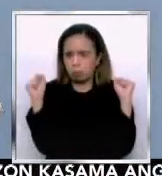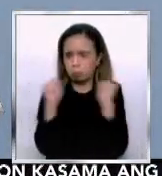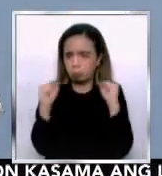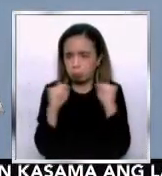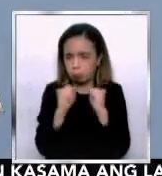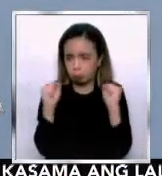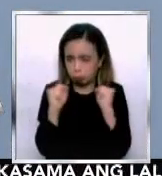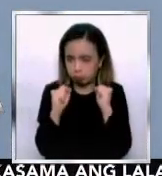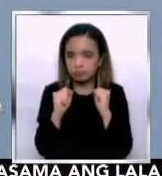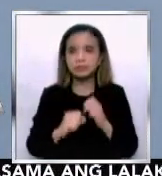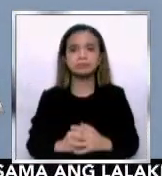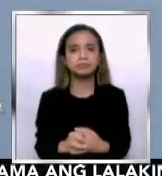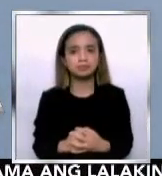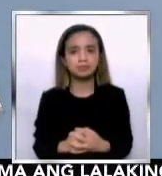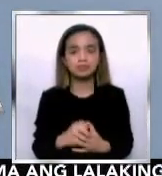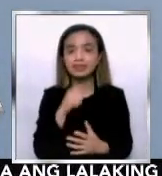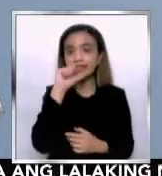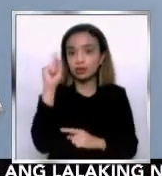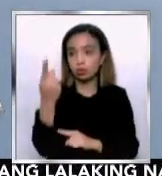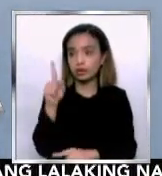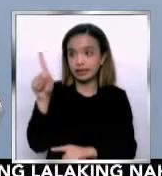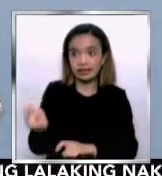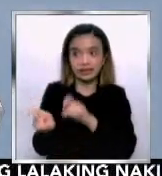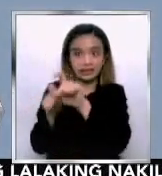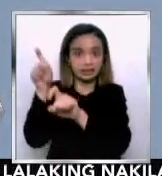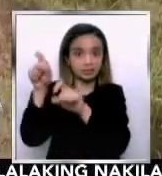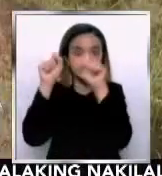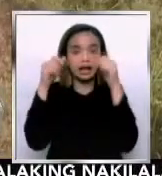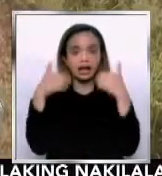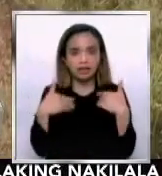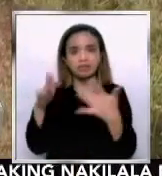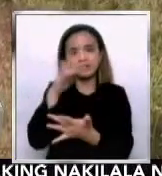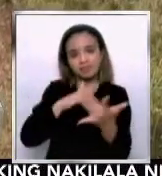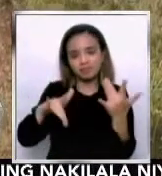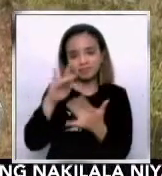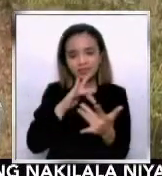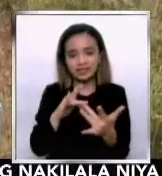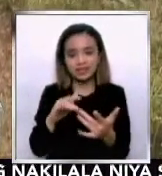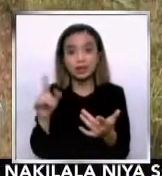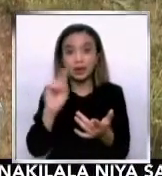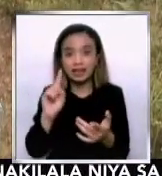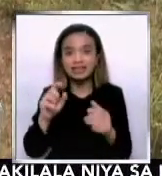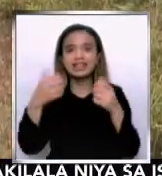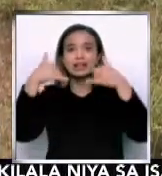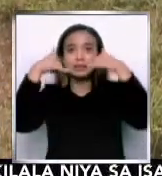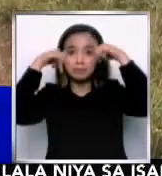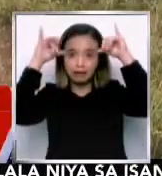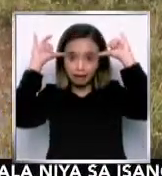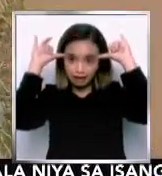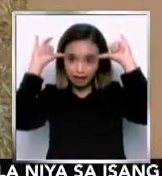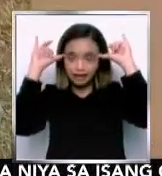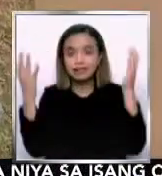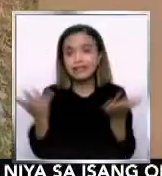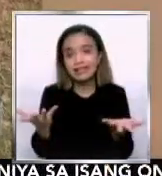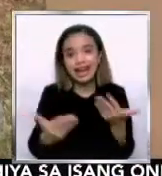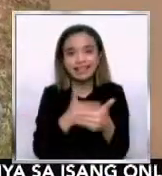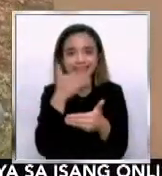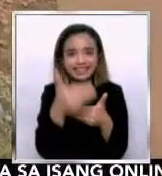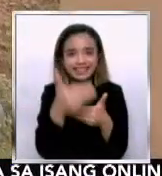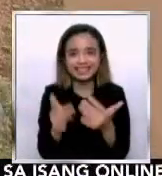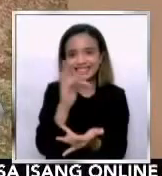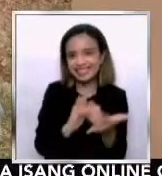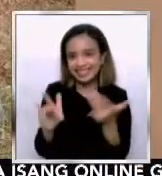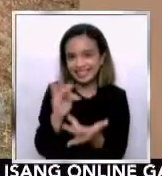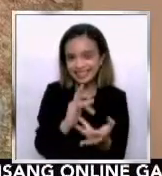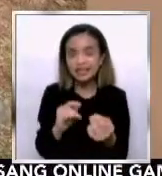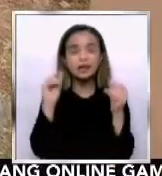Bukod sa mga kapwa hiker, may mga makakasalamuha rin doong mga baka. Eh, saan kaya tayo susunod na papasyal? Nako, eh, maaari niyo